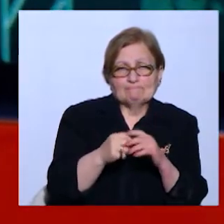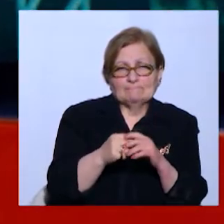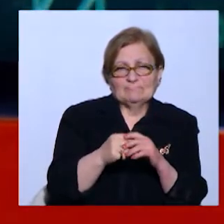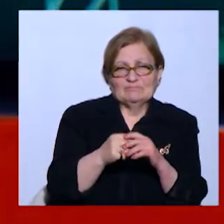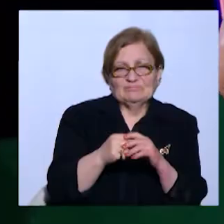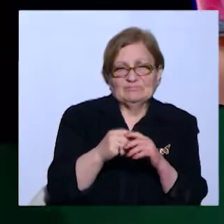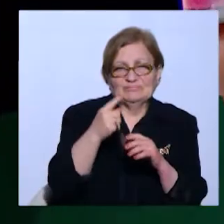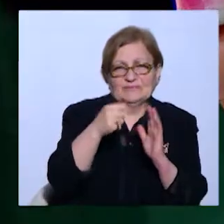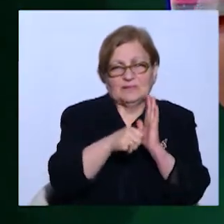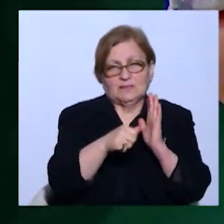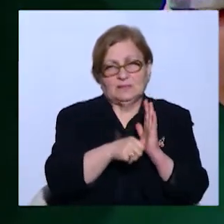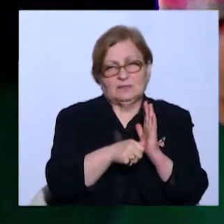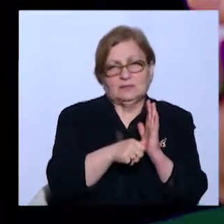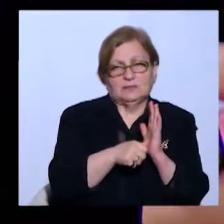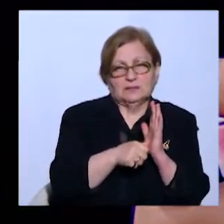ეს არის 6